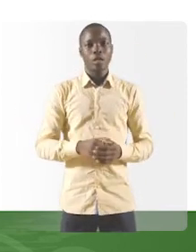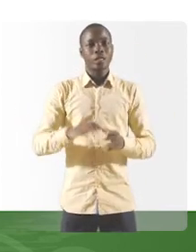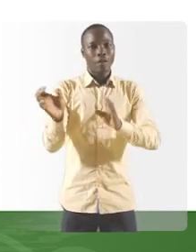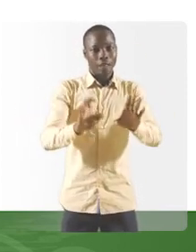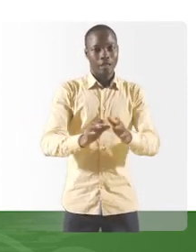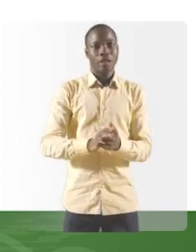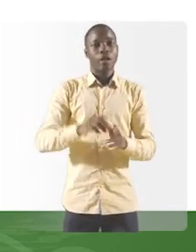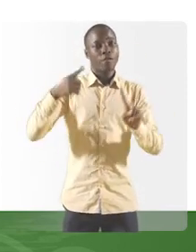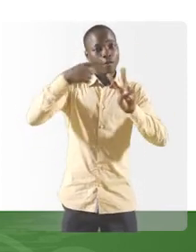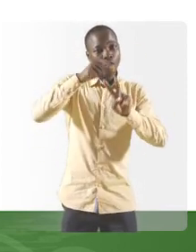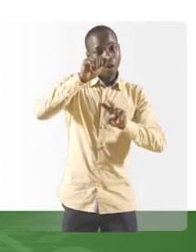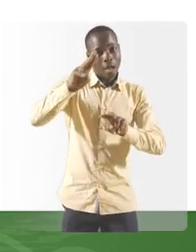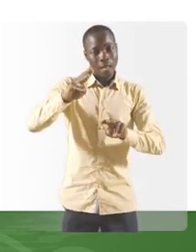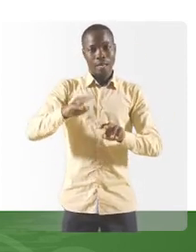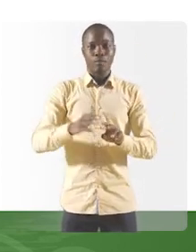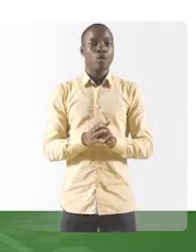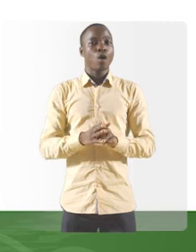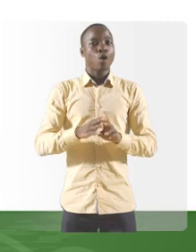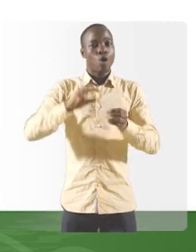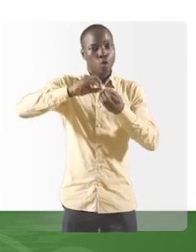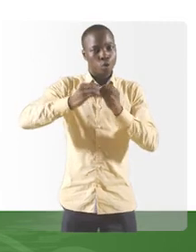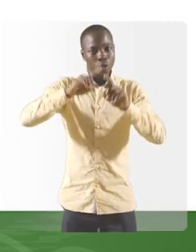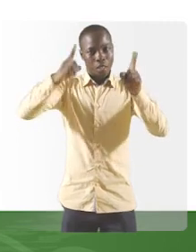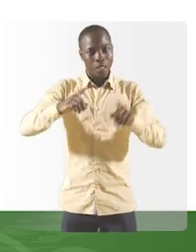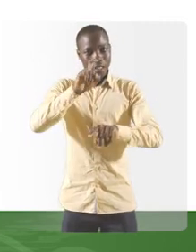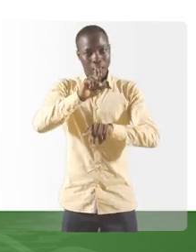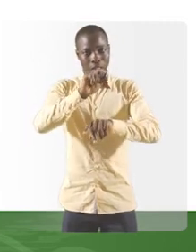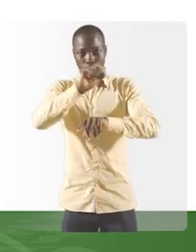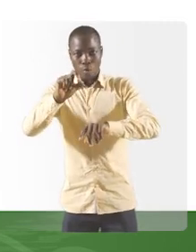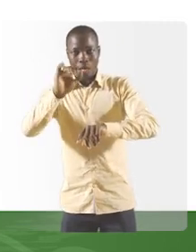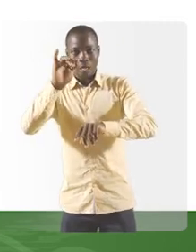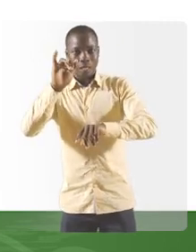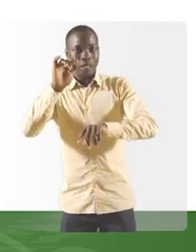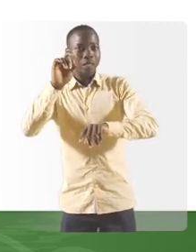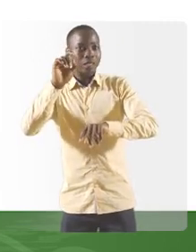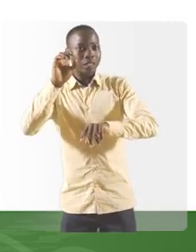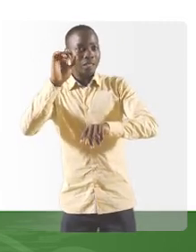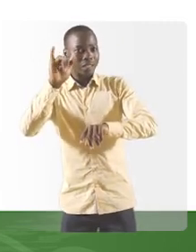AM coordonnées X moins 2, Y. Le vecteur AB,